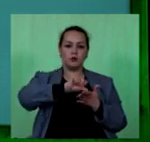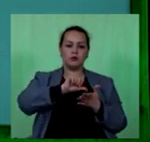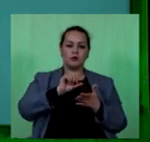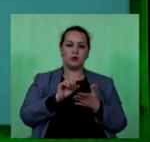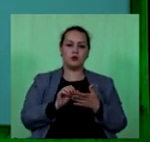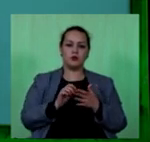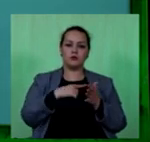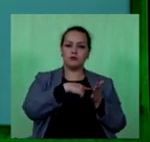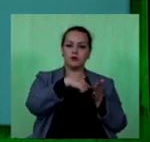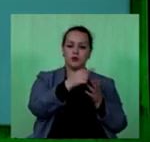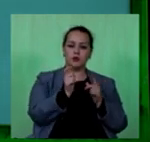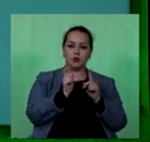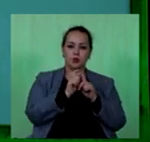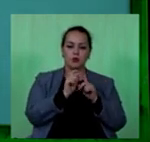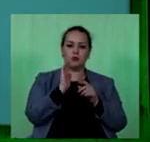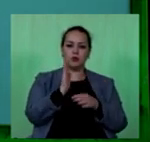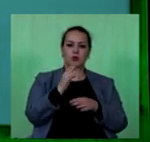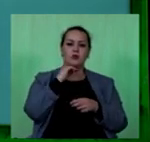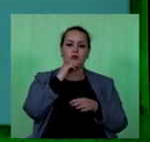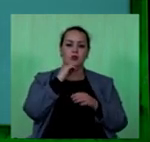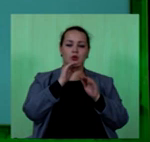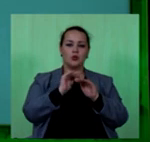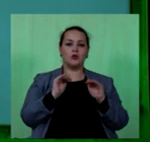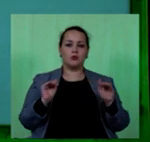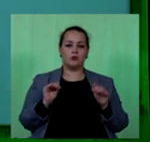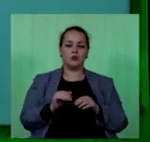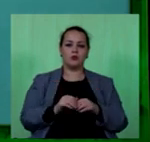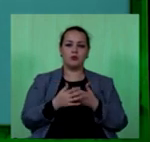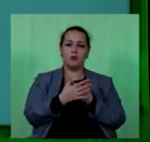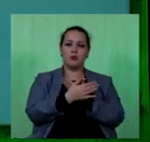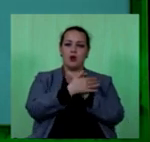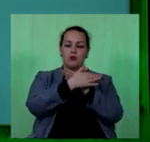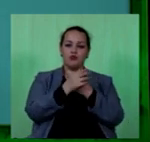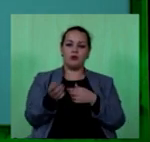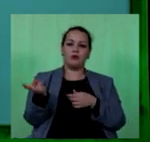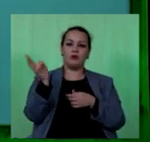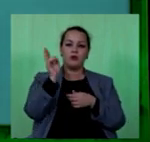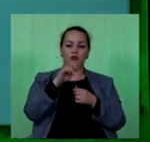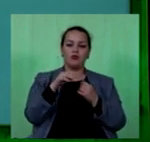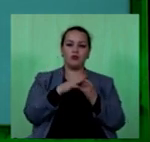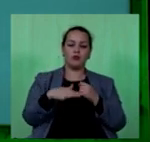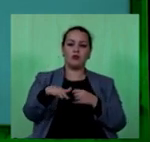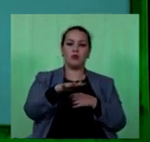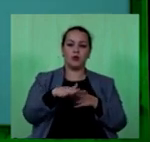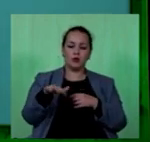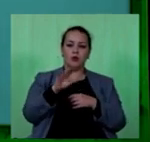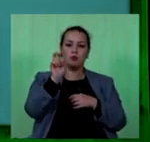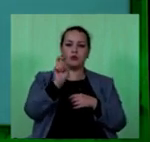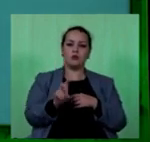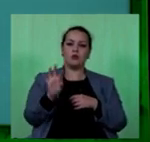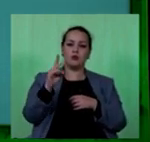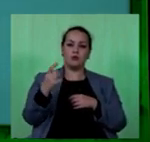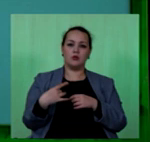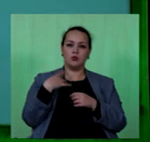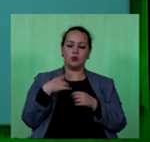выделенное слово будьте внимательно ребята бабочка прилетела на полянку и села на белую